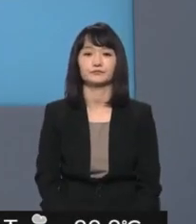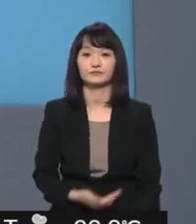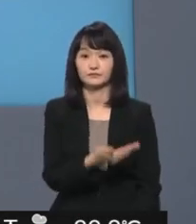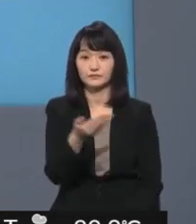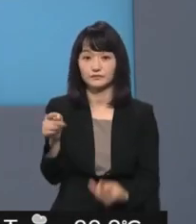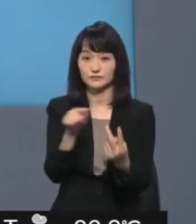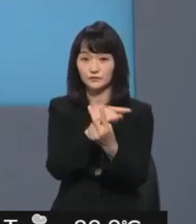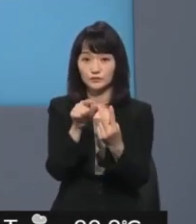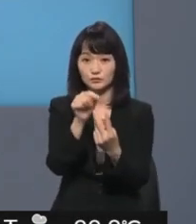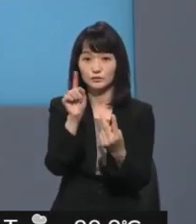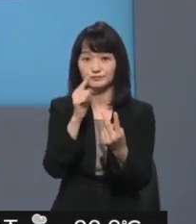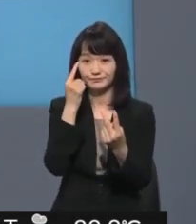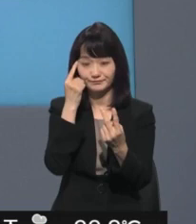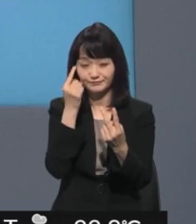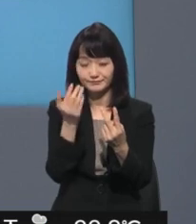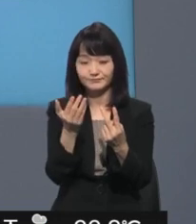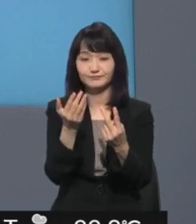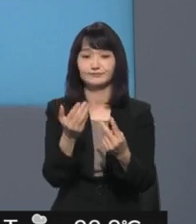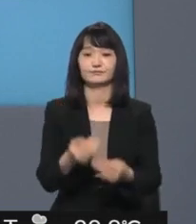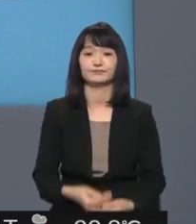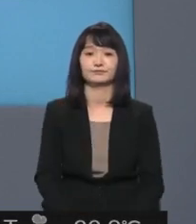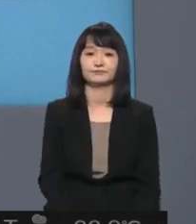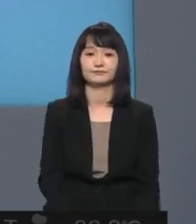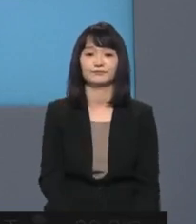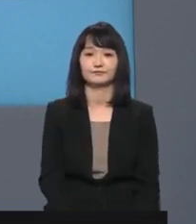여러분이 피칸 오늘의 썰 무엇인가요